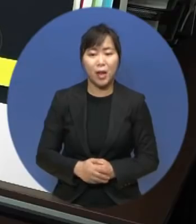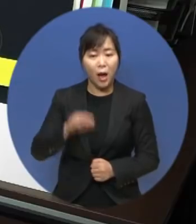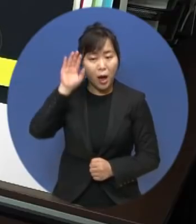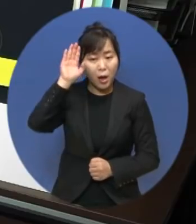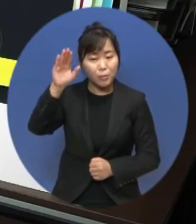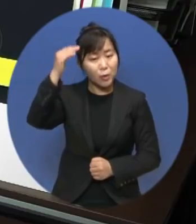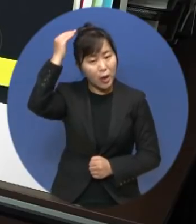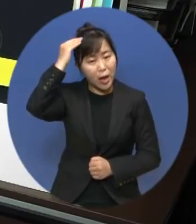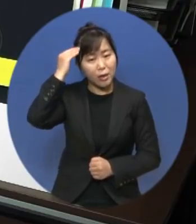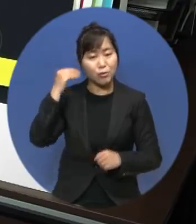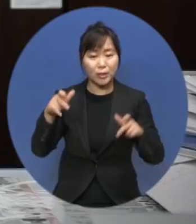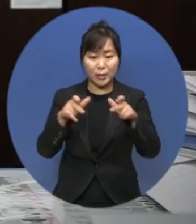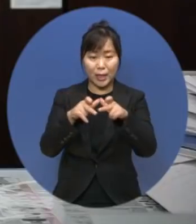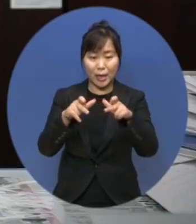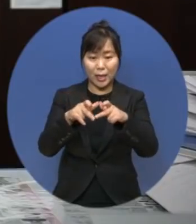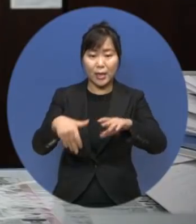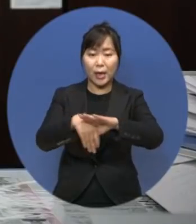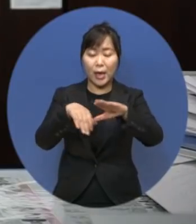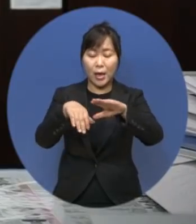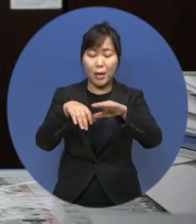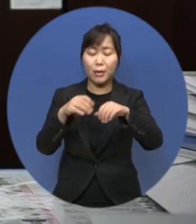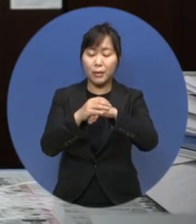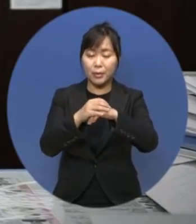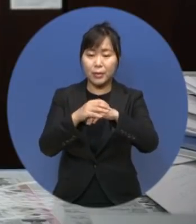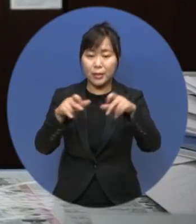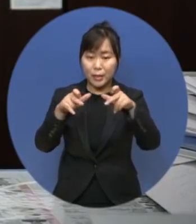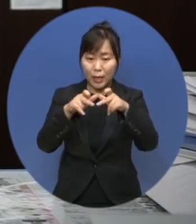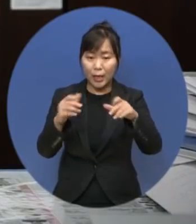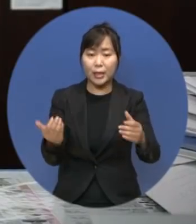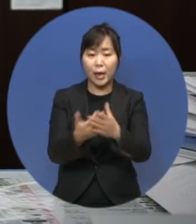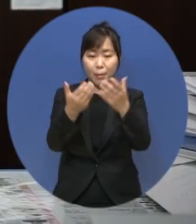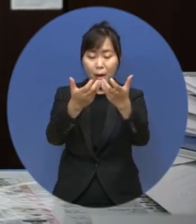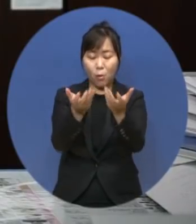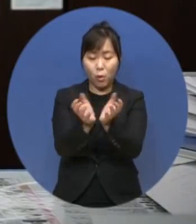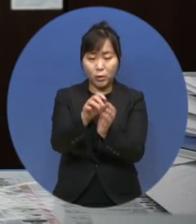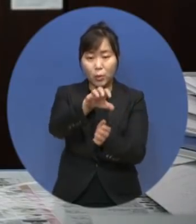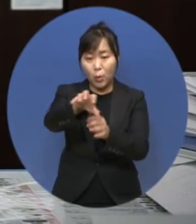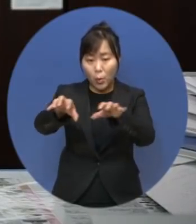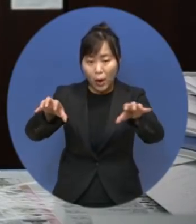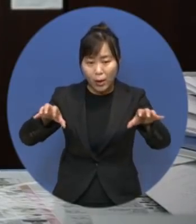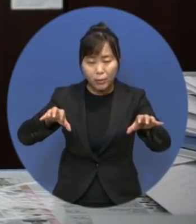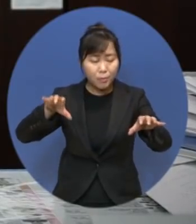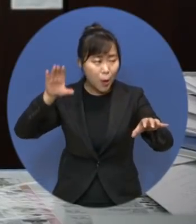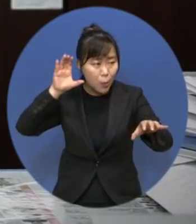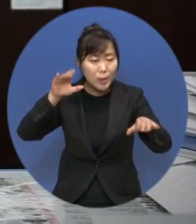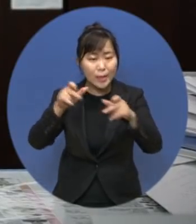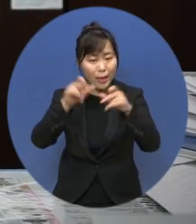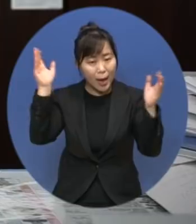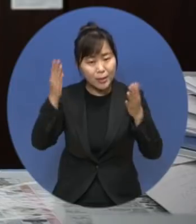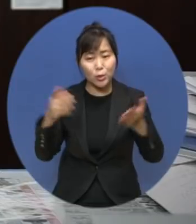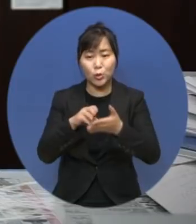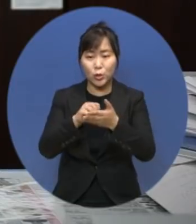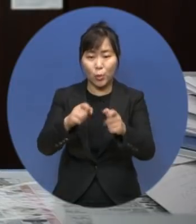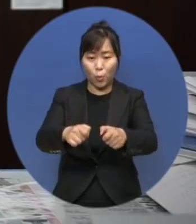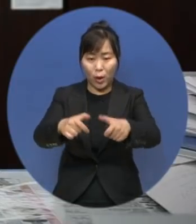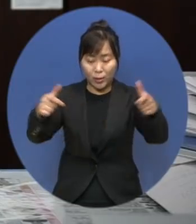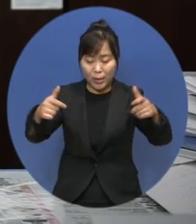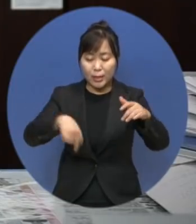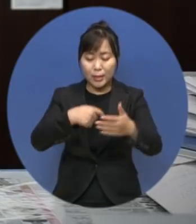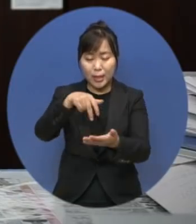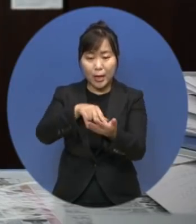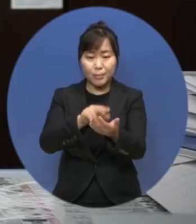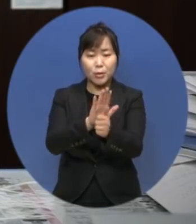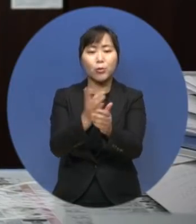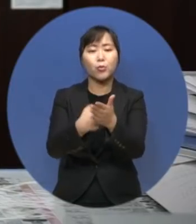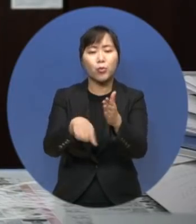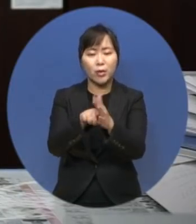앞으로도 한국장애인개발원은 현장의 목소리에 귀 기울이며 장애 학생들의 취업 확대와 자립 지원을